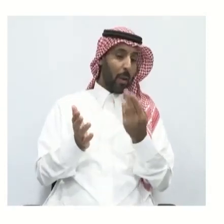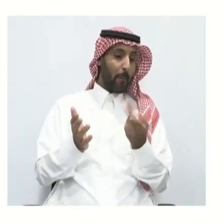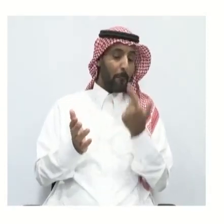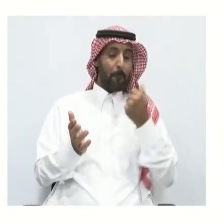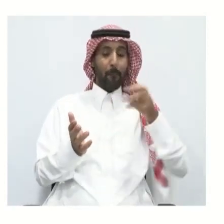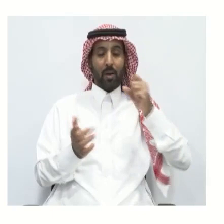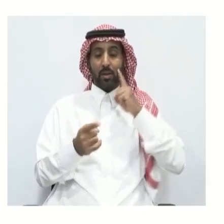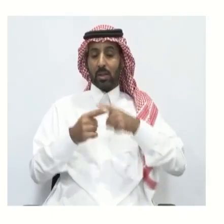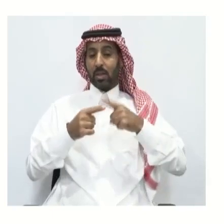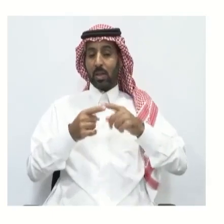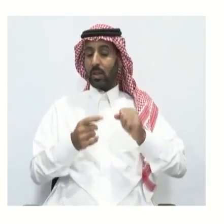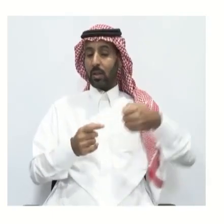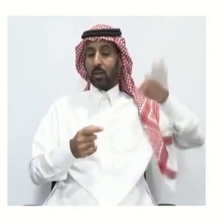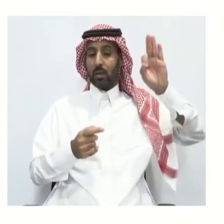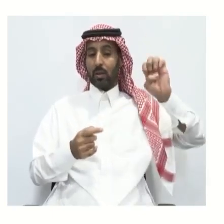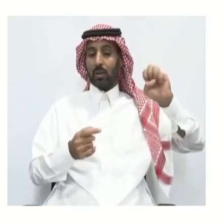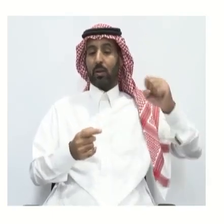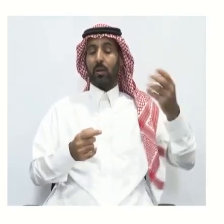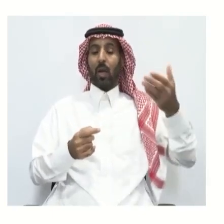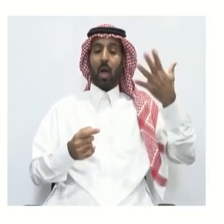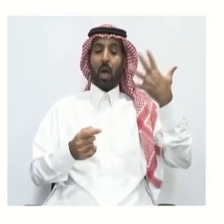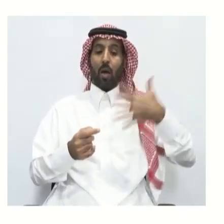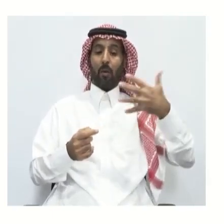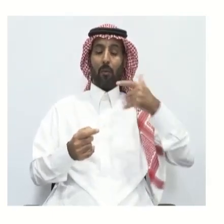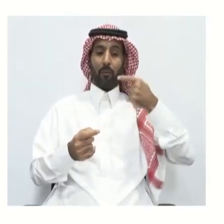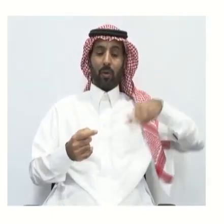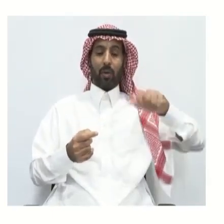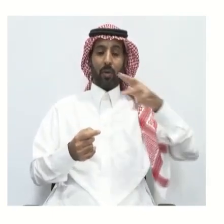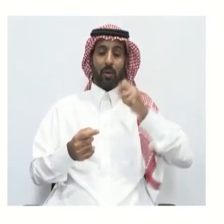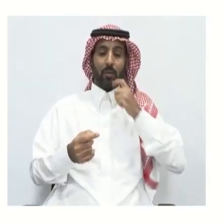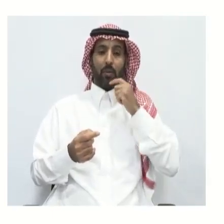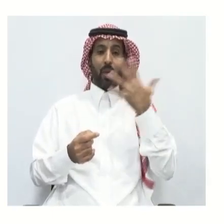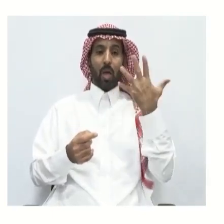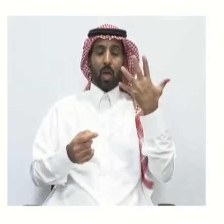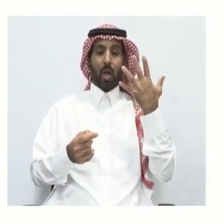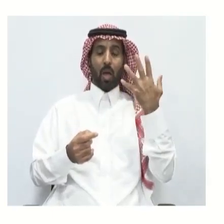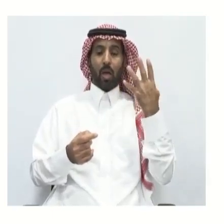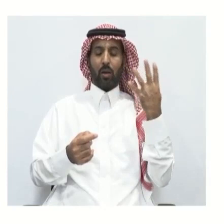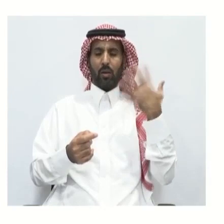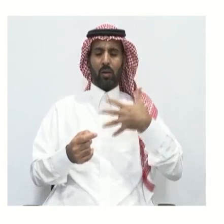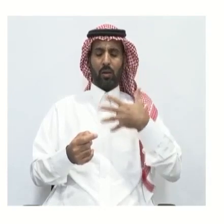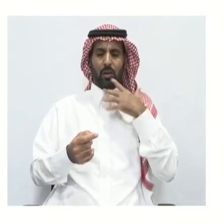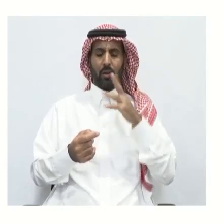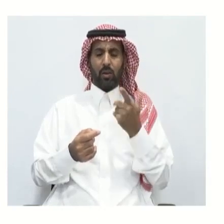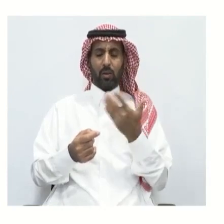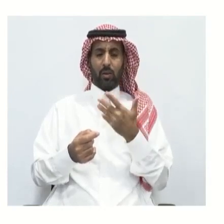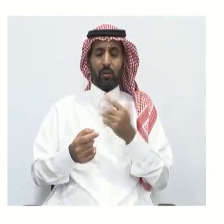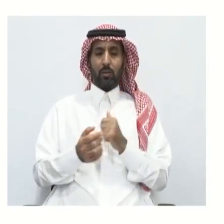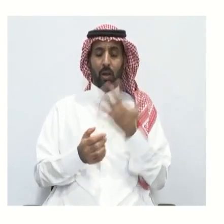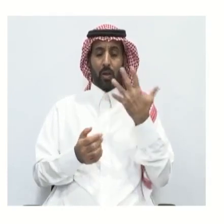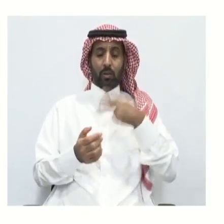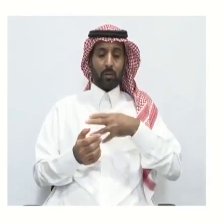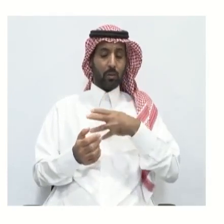مولات الحديد الحديد في الجدول الدوري 55.845 اذا واعطاني في السؤال